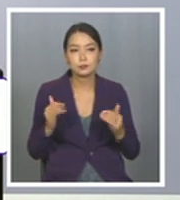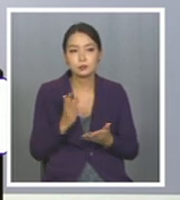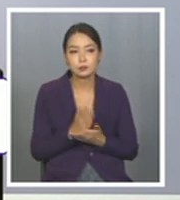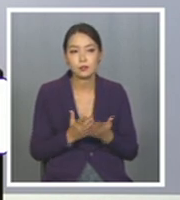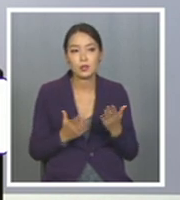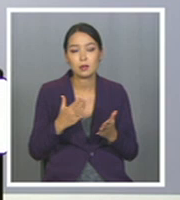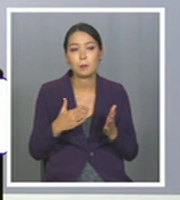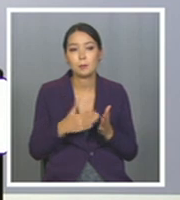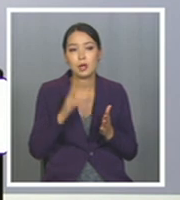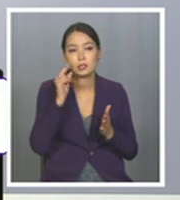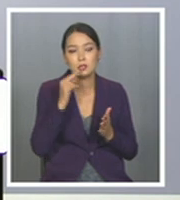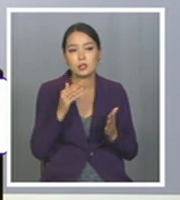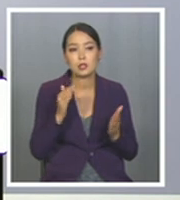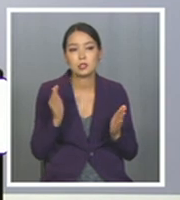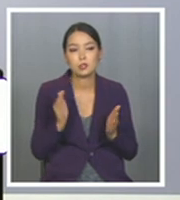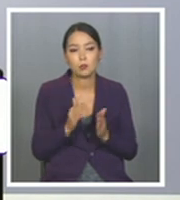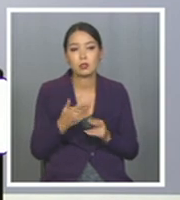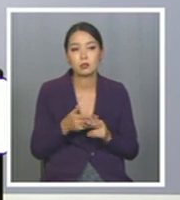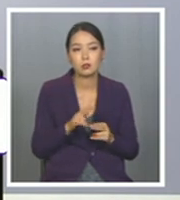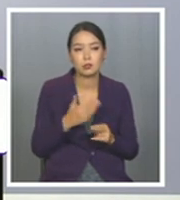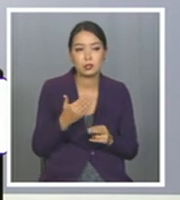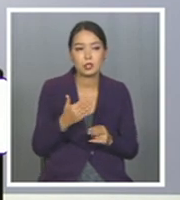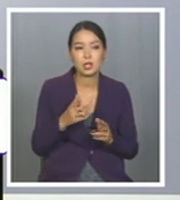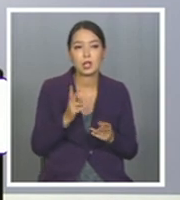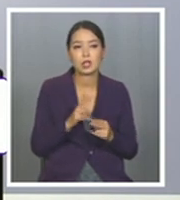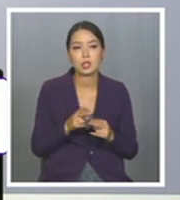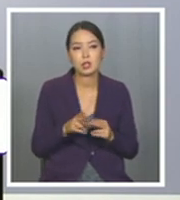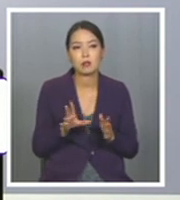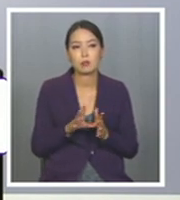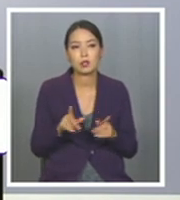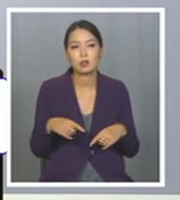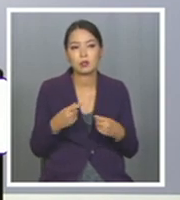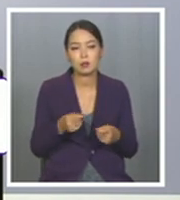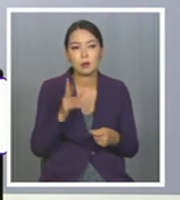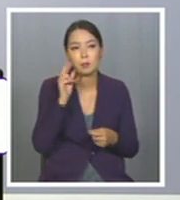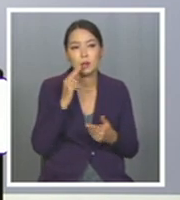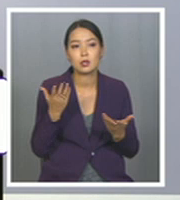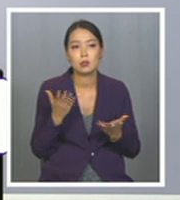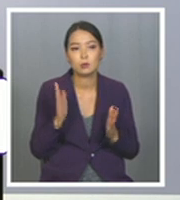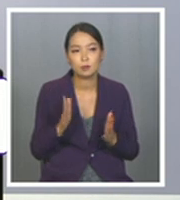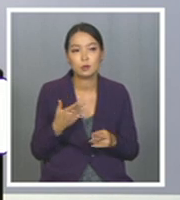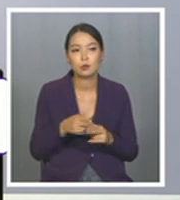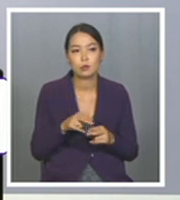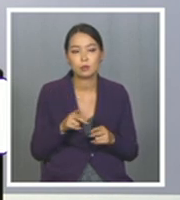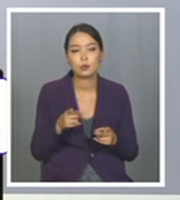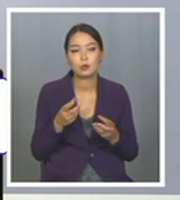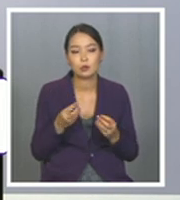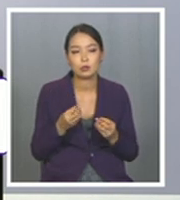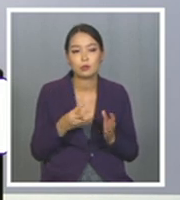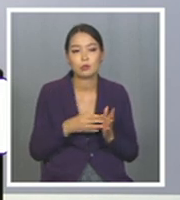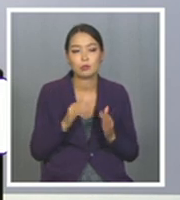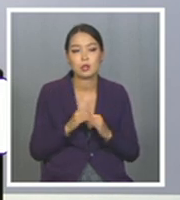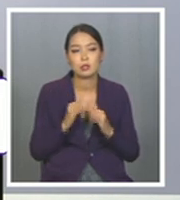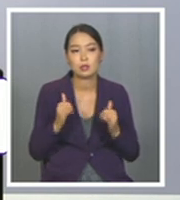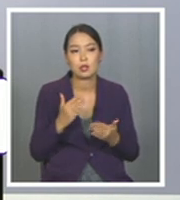мәніне ұмтылатын болса, яғни шексіздікке ұмтылатын болса, онда кедергіміз де шексіздік мәніне ие болады. Демек, ол жерден ток жүрмейді деген сөз. Ал